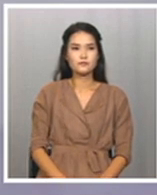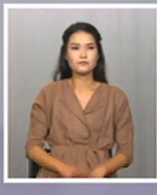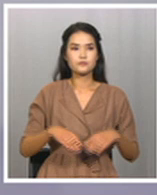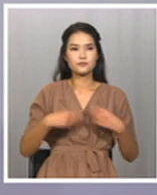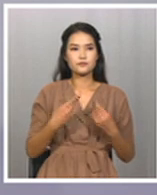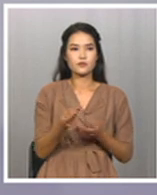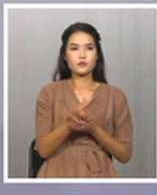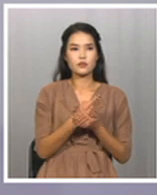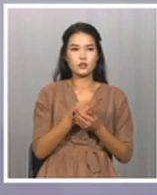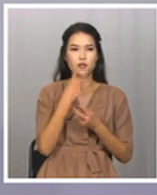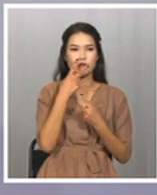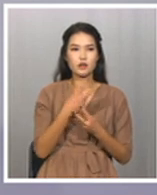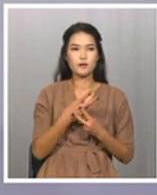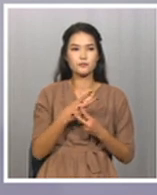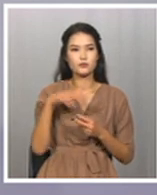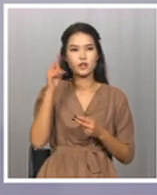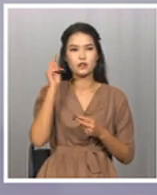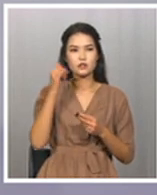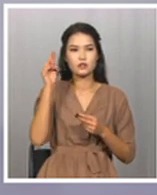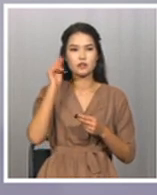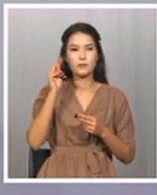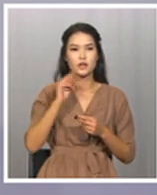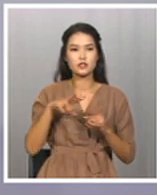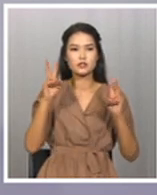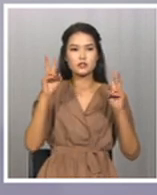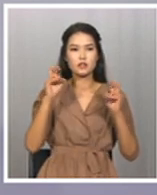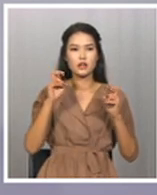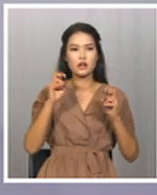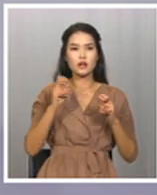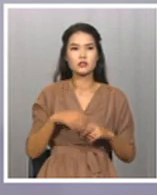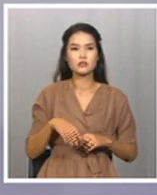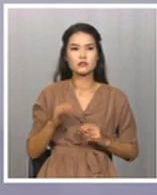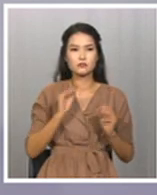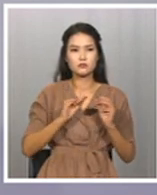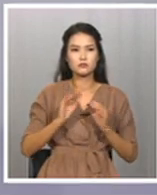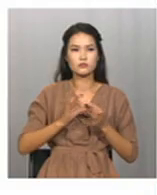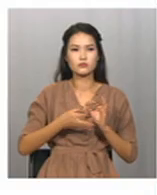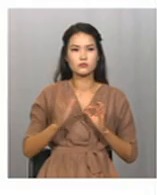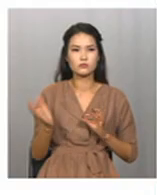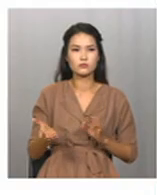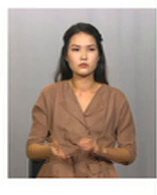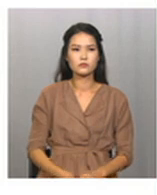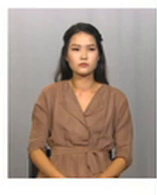Берілген суреттерге қарап, бүгінгі сабақтың тақырыбына болжам жасаңыз.